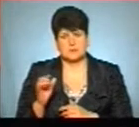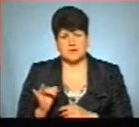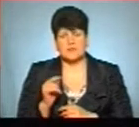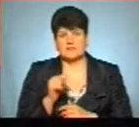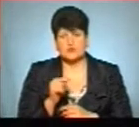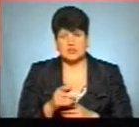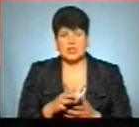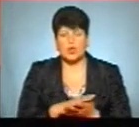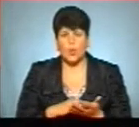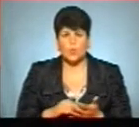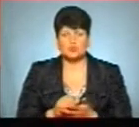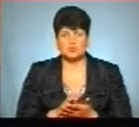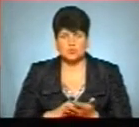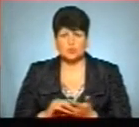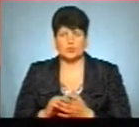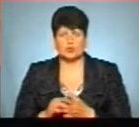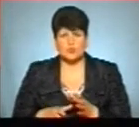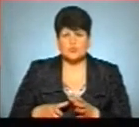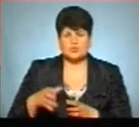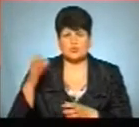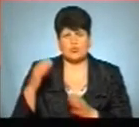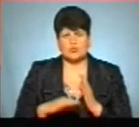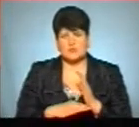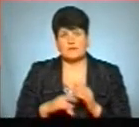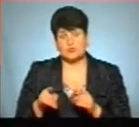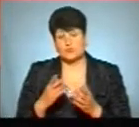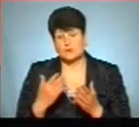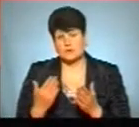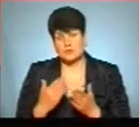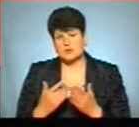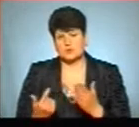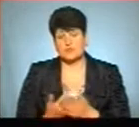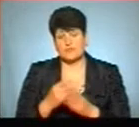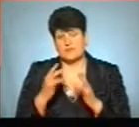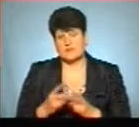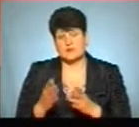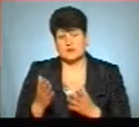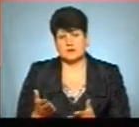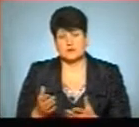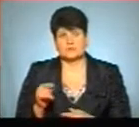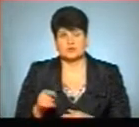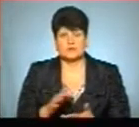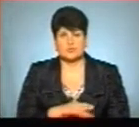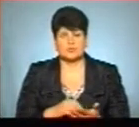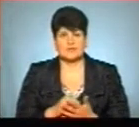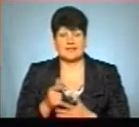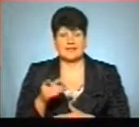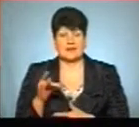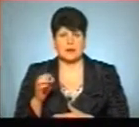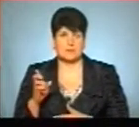відповідно, руйнують стовбур цього дерева, і воно знову стає аварійним через те, що він доруйновується і цими грибами,